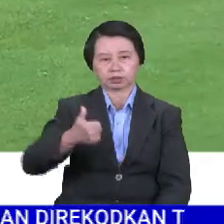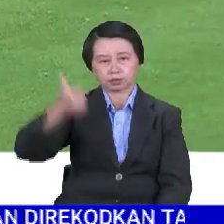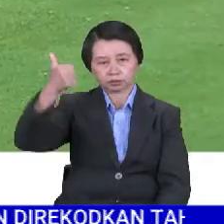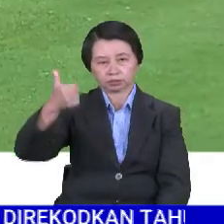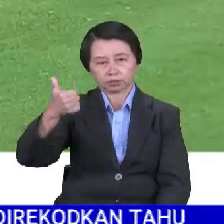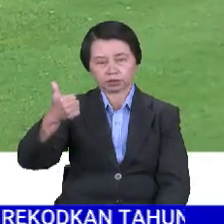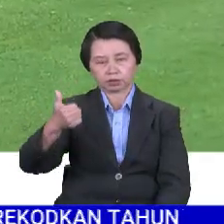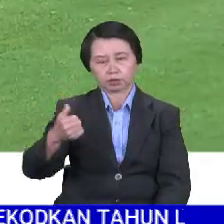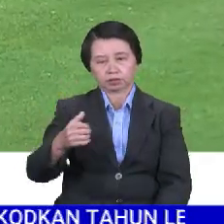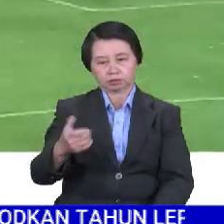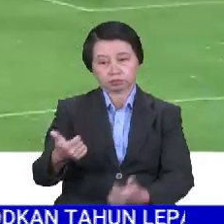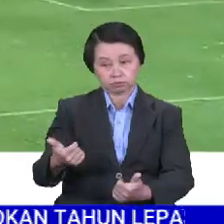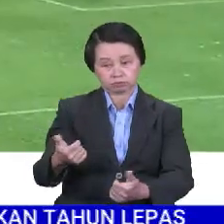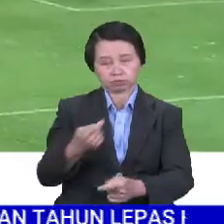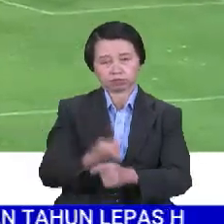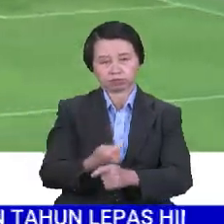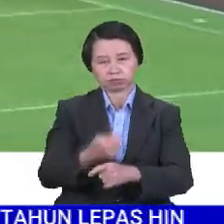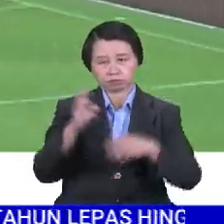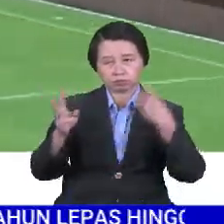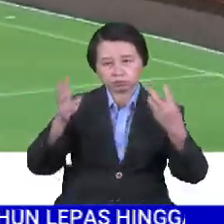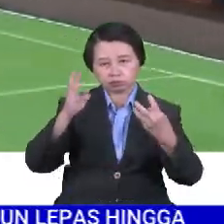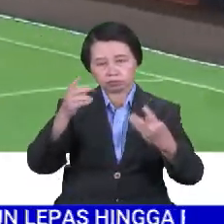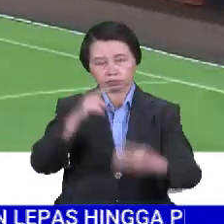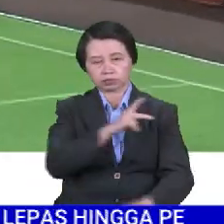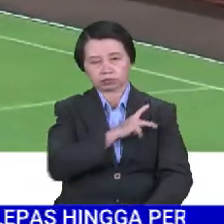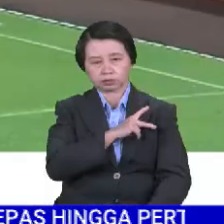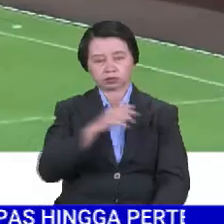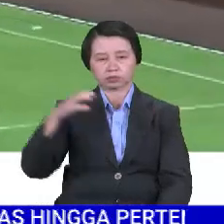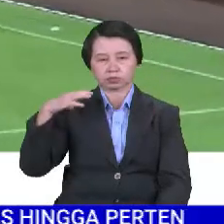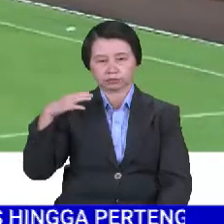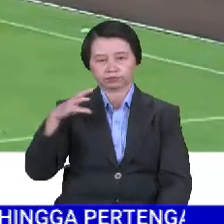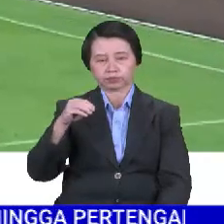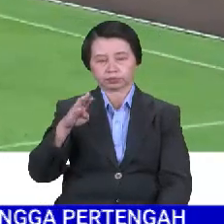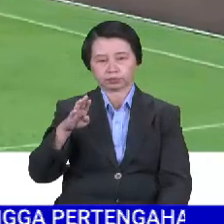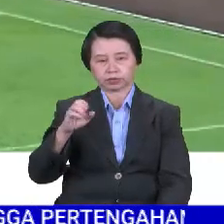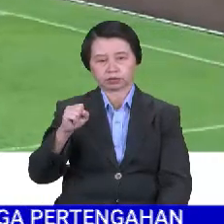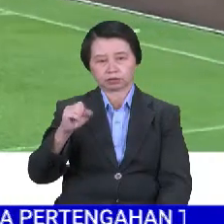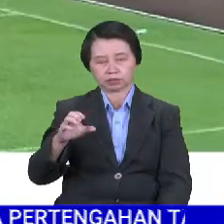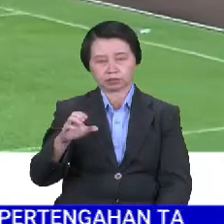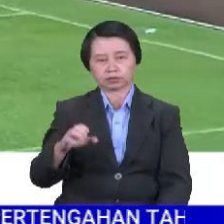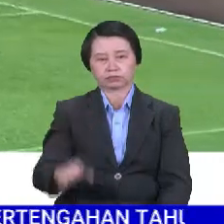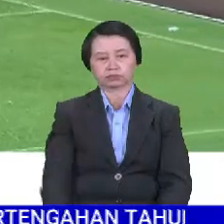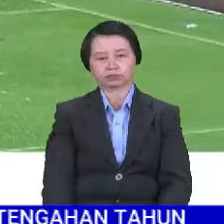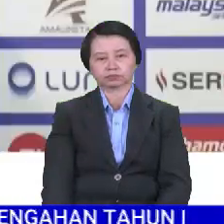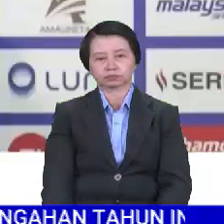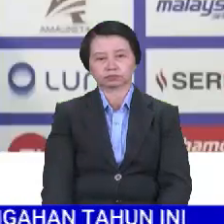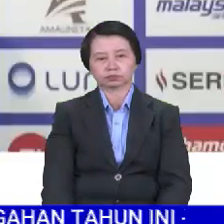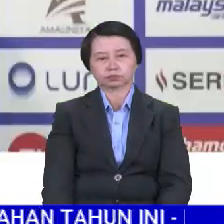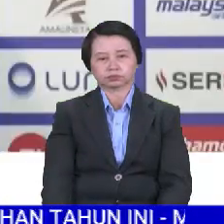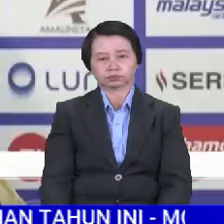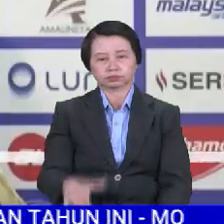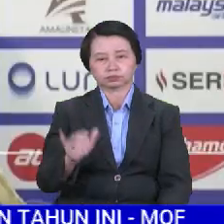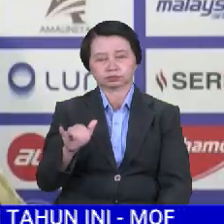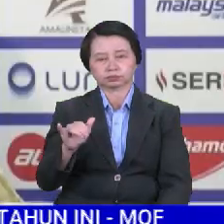besar tersebut tetap menimbulkan sedikit kegusaran buat ketua jurulatih MUFC, Muhammad Asri Ningkal. Yelah, I